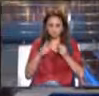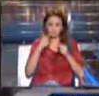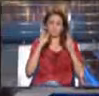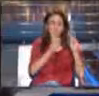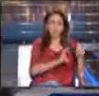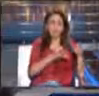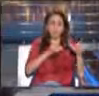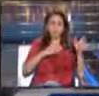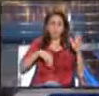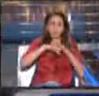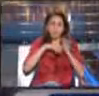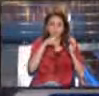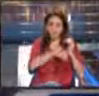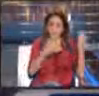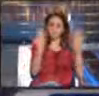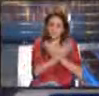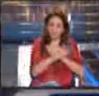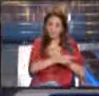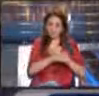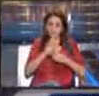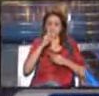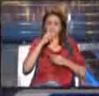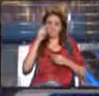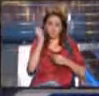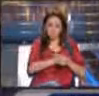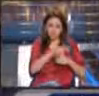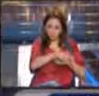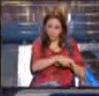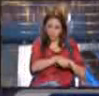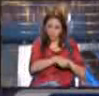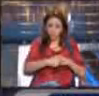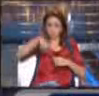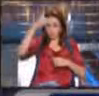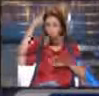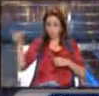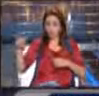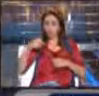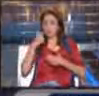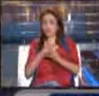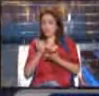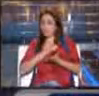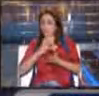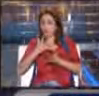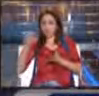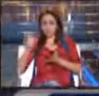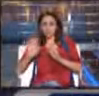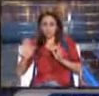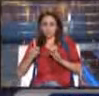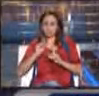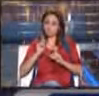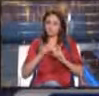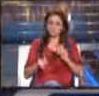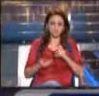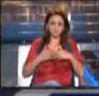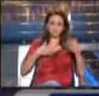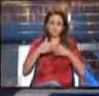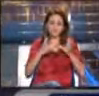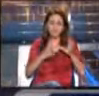النشاط مش هو اللي يعوض. الجمود والسكون والركود والموات اللي بيصيب